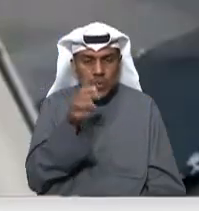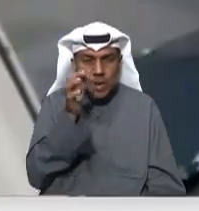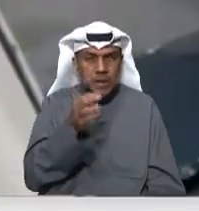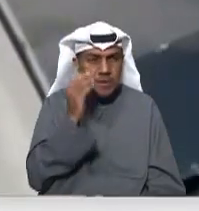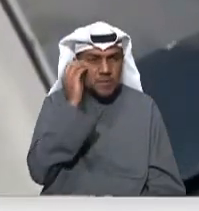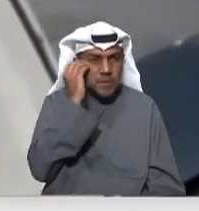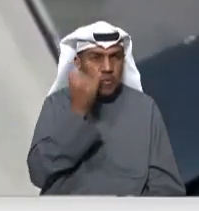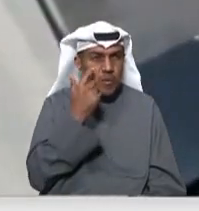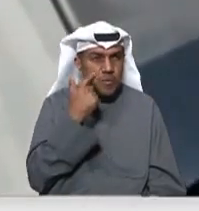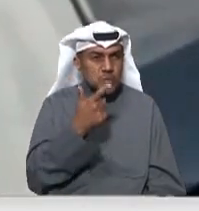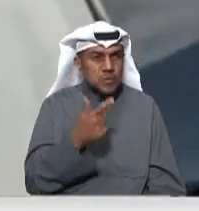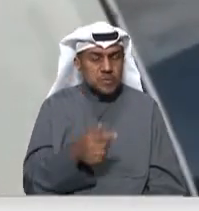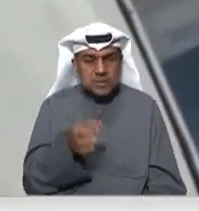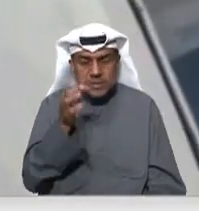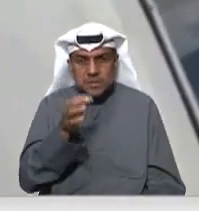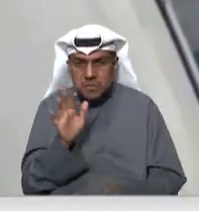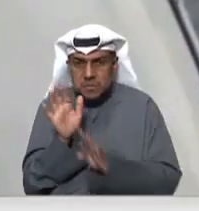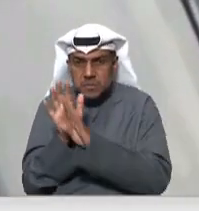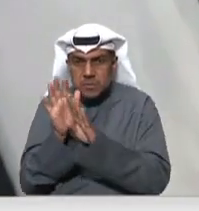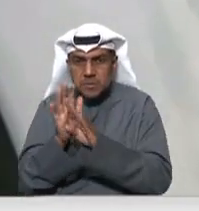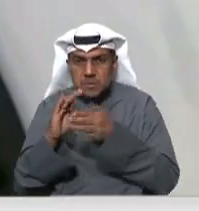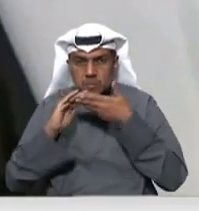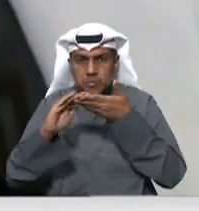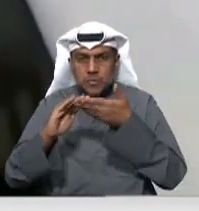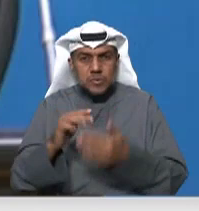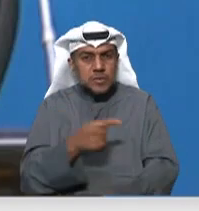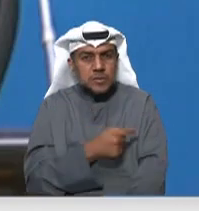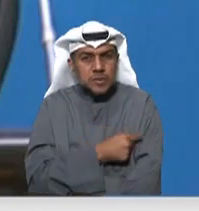مهتم في تقديم الخدمات